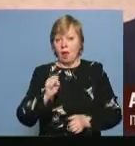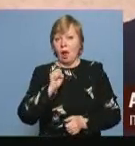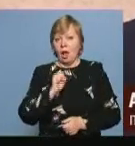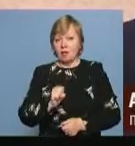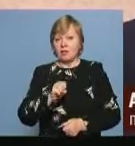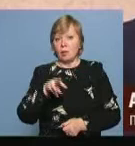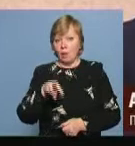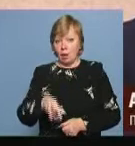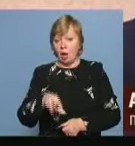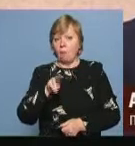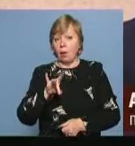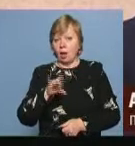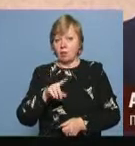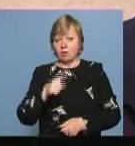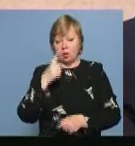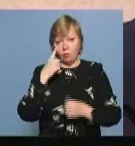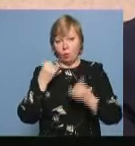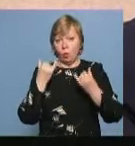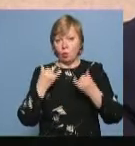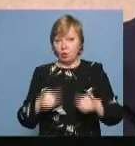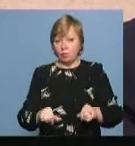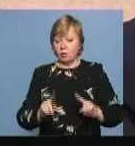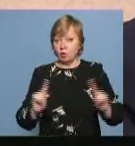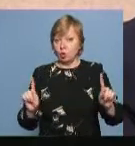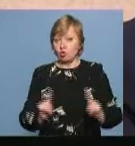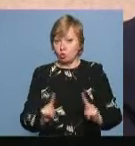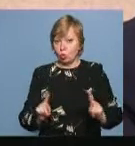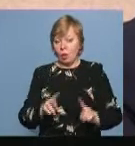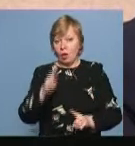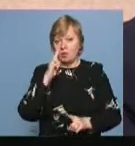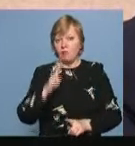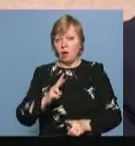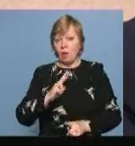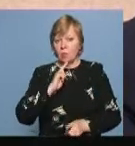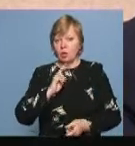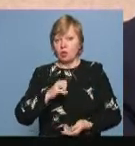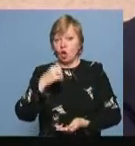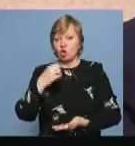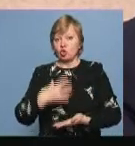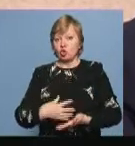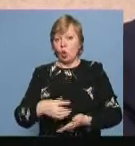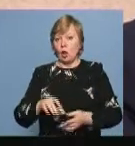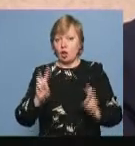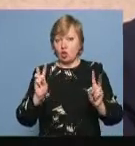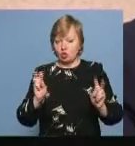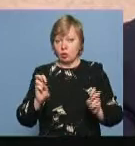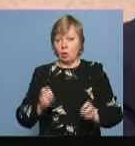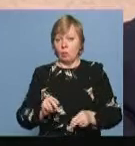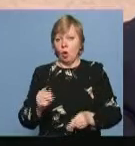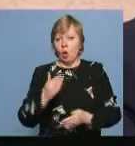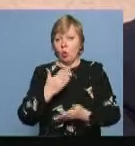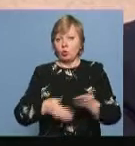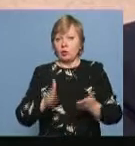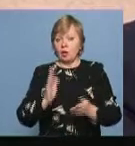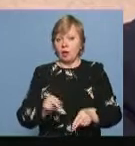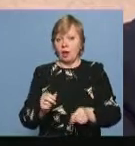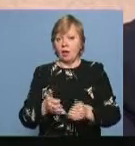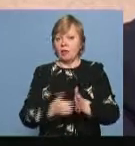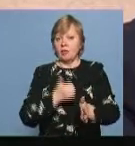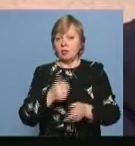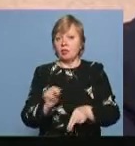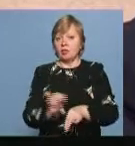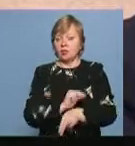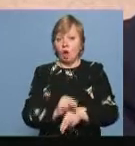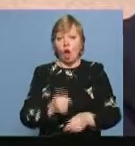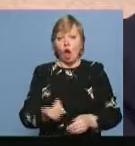помотал, когда сказали, что 2 месяца в столичном устраняли недоделки. Ну, чьи только